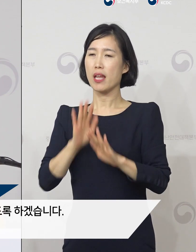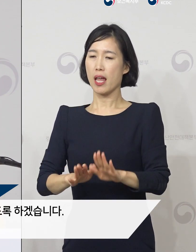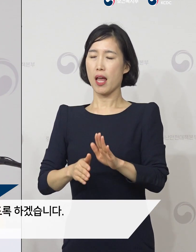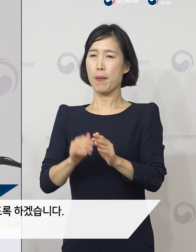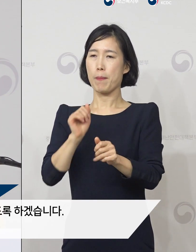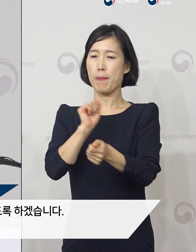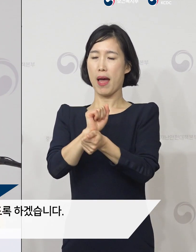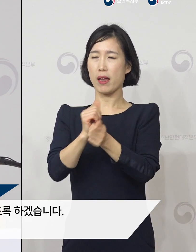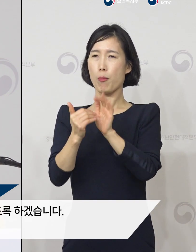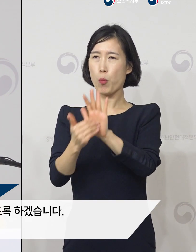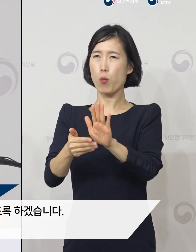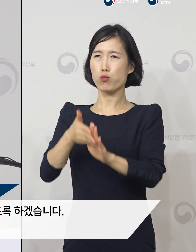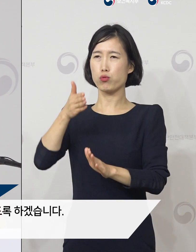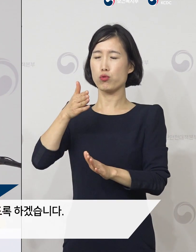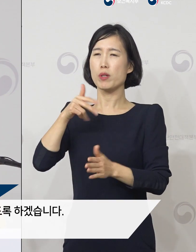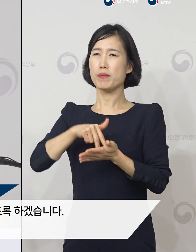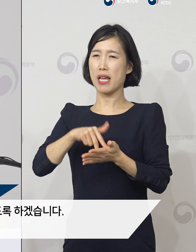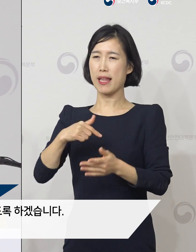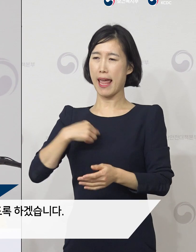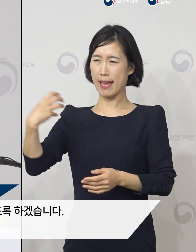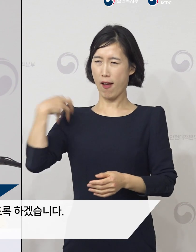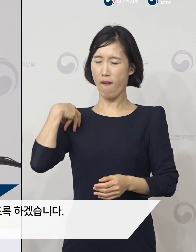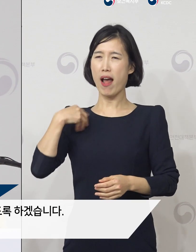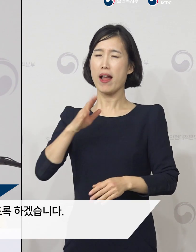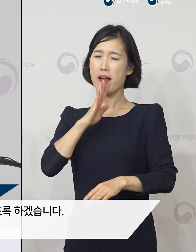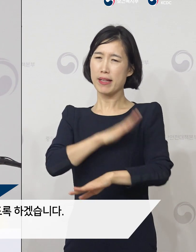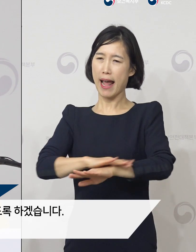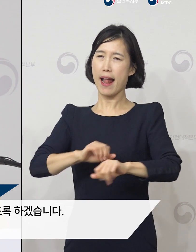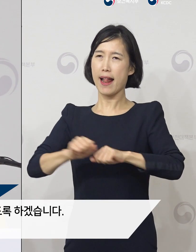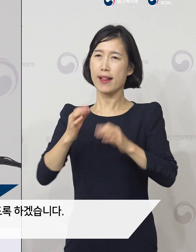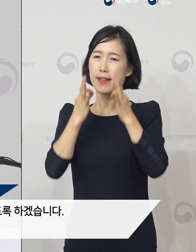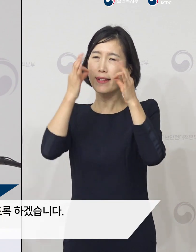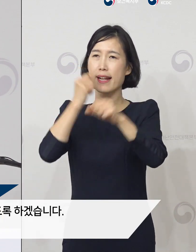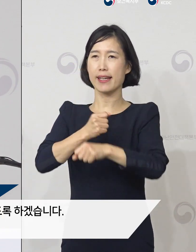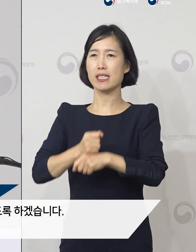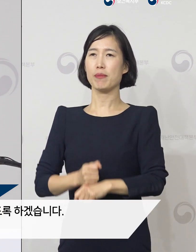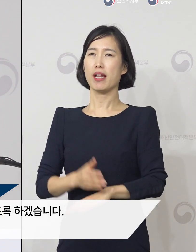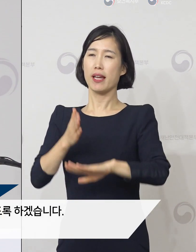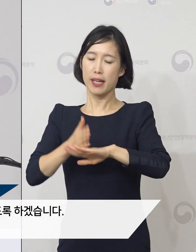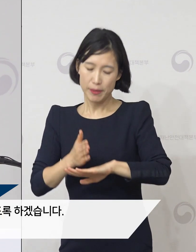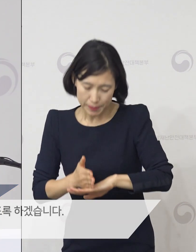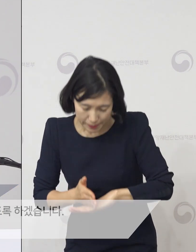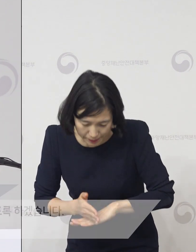방역당국도 저희의 몫의 일에 최선을 다하도록 하겠습니다. 감사합니다.